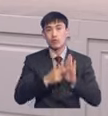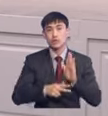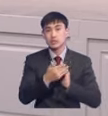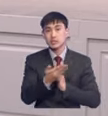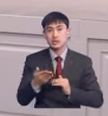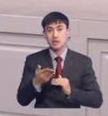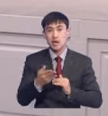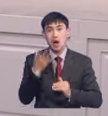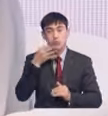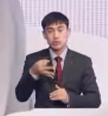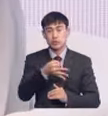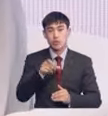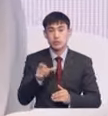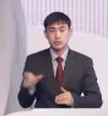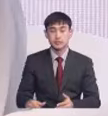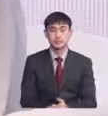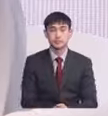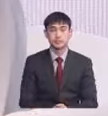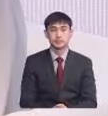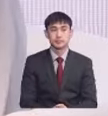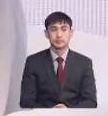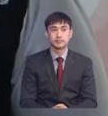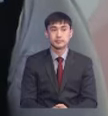из них представители Алма-Атинской области.